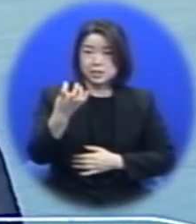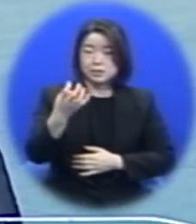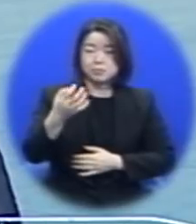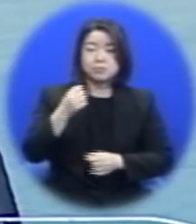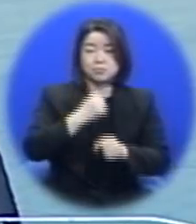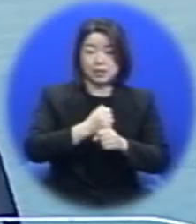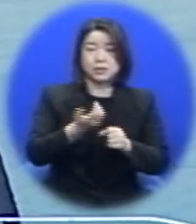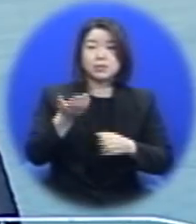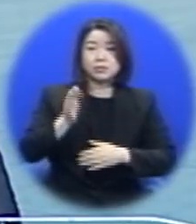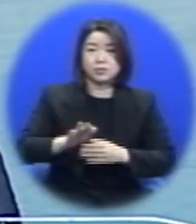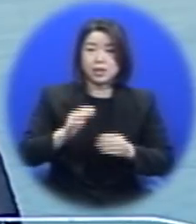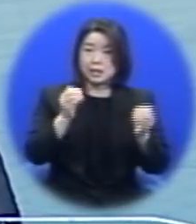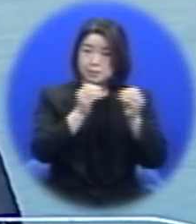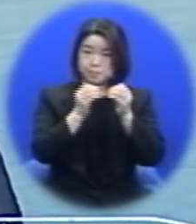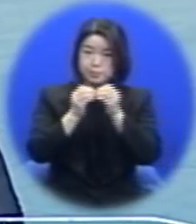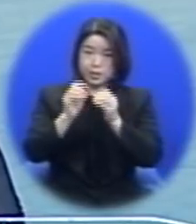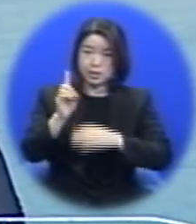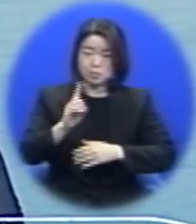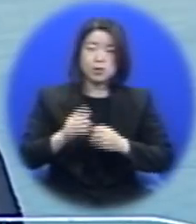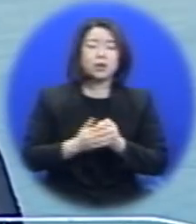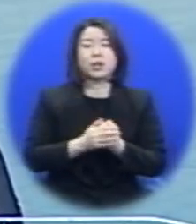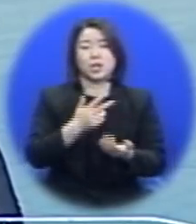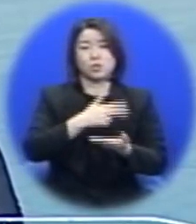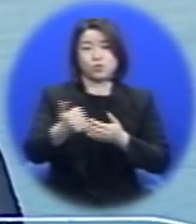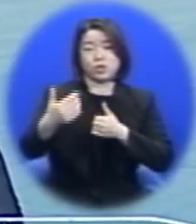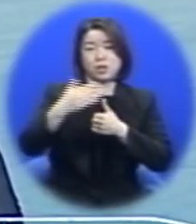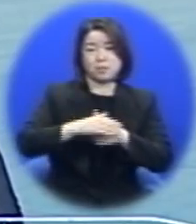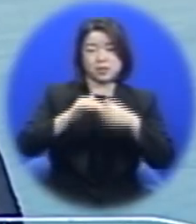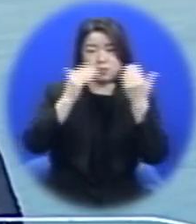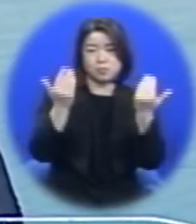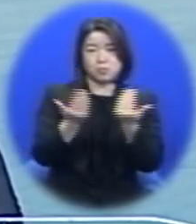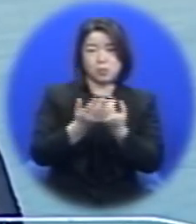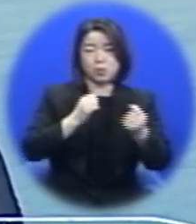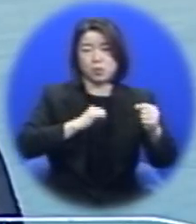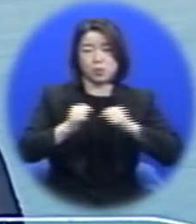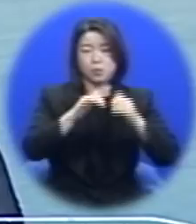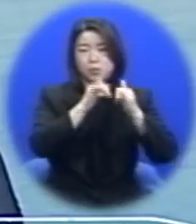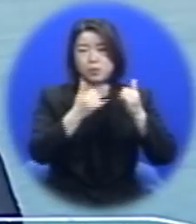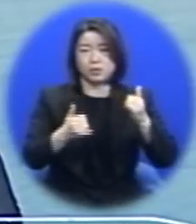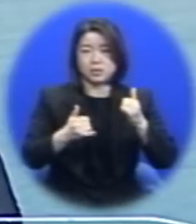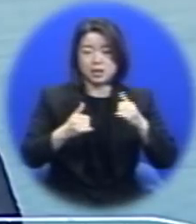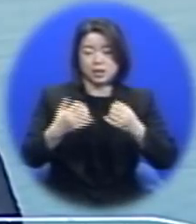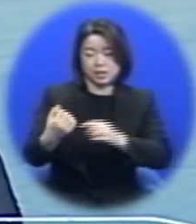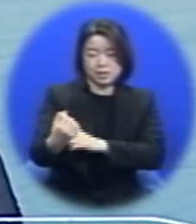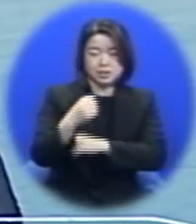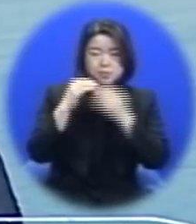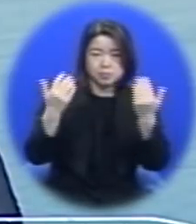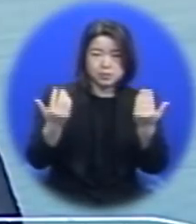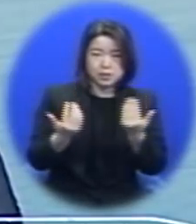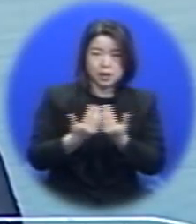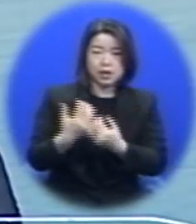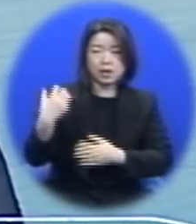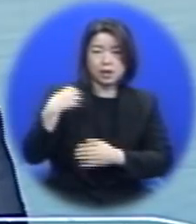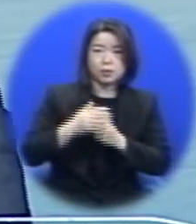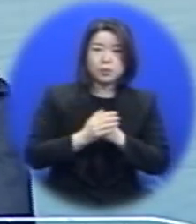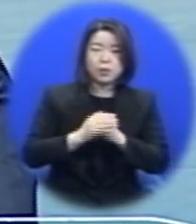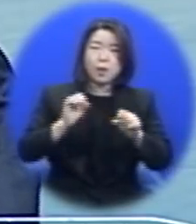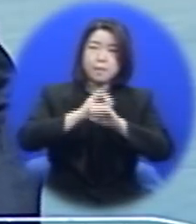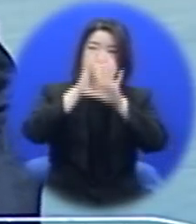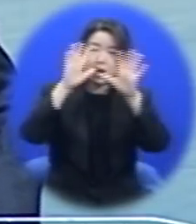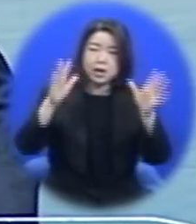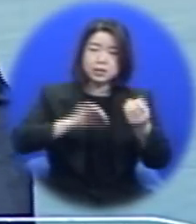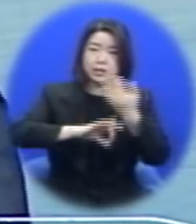이렇습니다. 주가 맡긴 모든 역사 힘을 다해 마치고 밝고 밝은 그 아침을 맞을 때